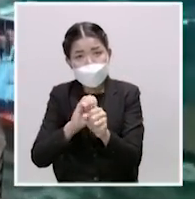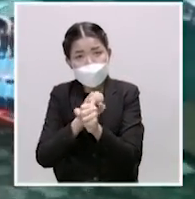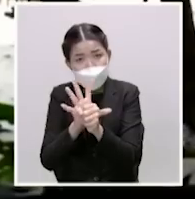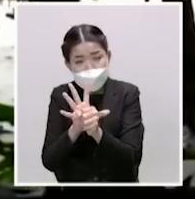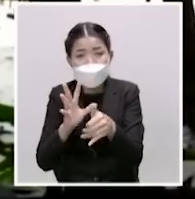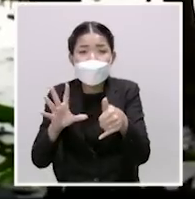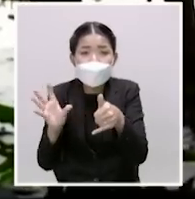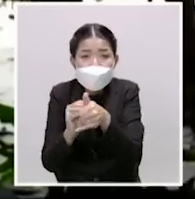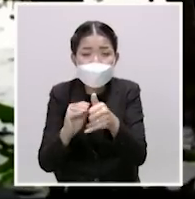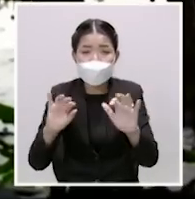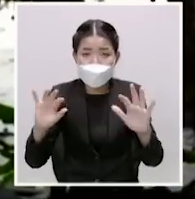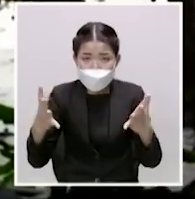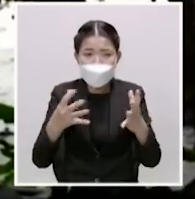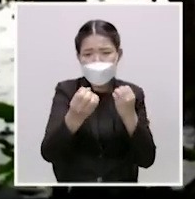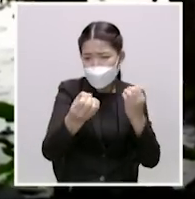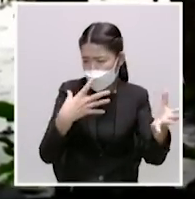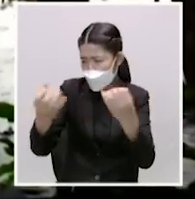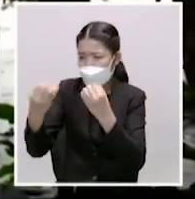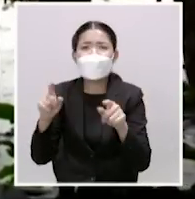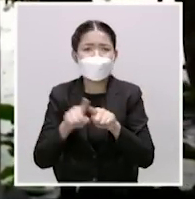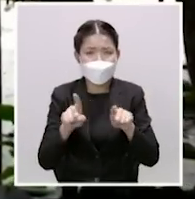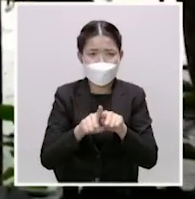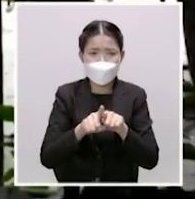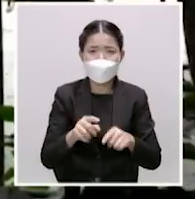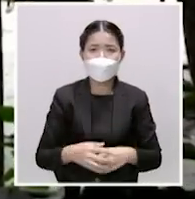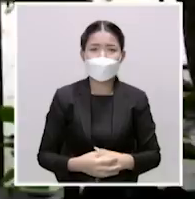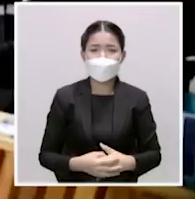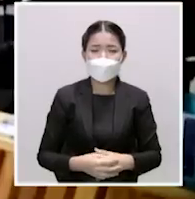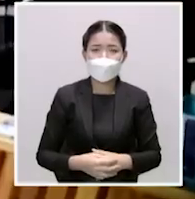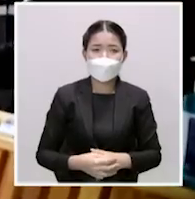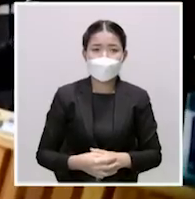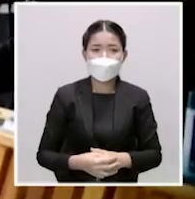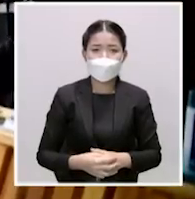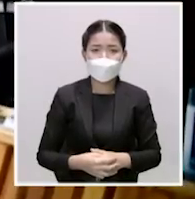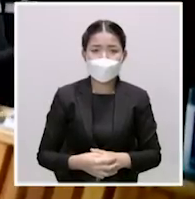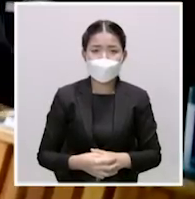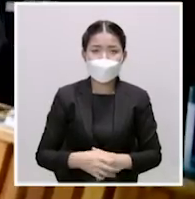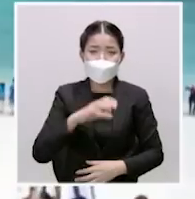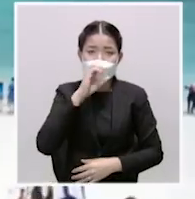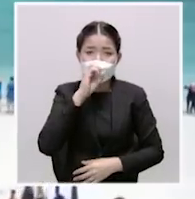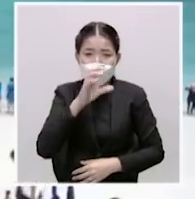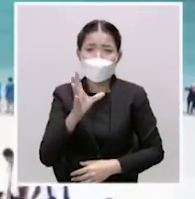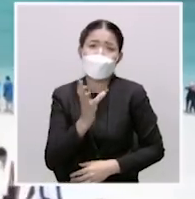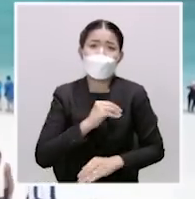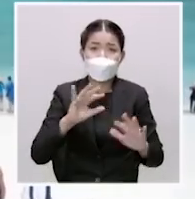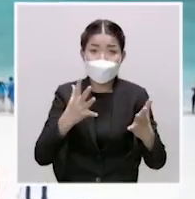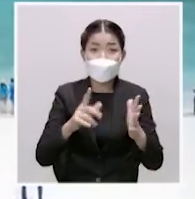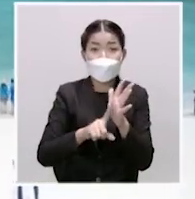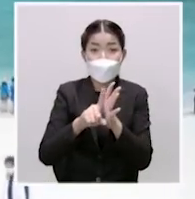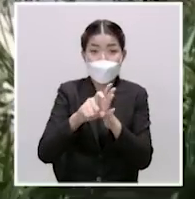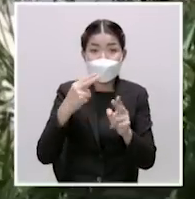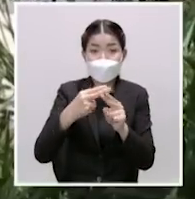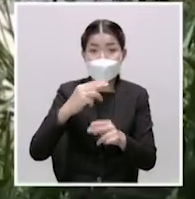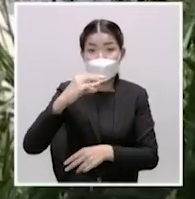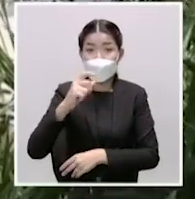บี่พังงาอะไรก็แล้วแต่เราประชุมมาทั่วประเทศนะครับไม่ได้เป็น ที่น่ากลัวโอไมครอนเดี๋ยวนี้นะ